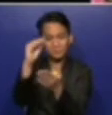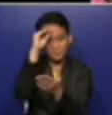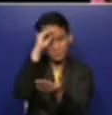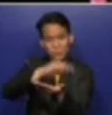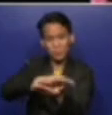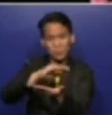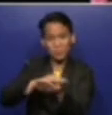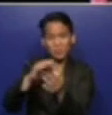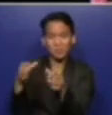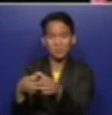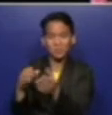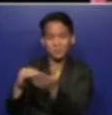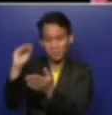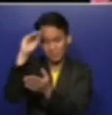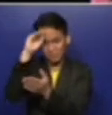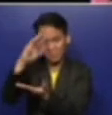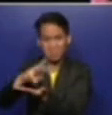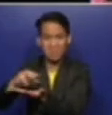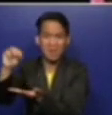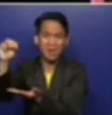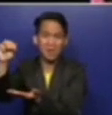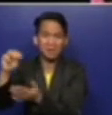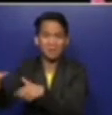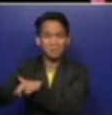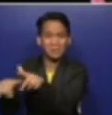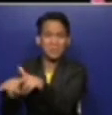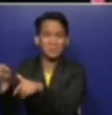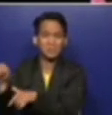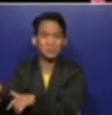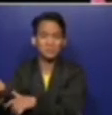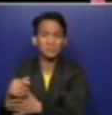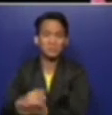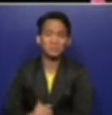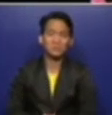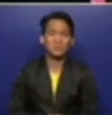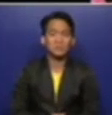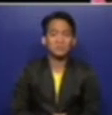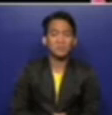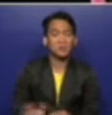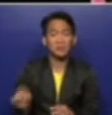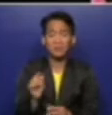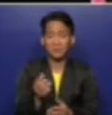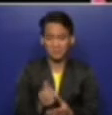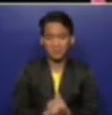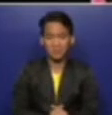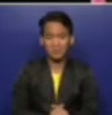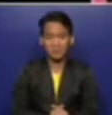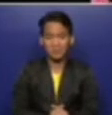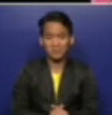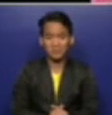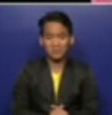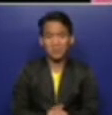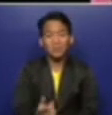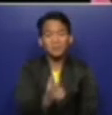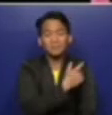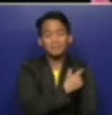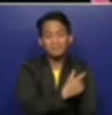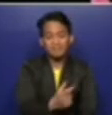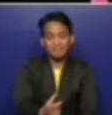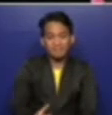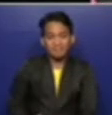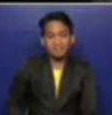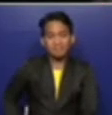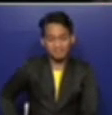ร้องตามจังหวัดต่างๆนะครับที่เป็นเครือข่ายเนี่ยเขาเลยบอกว่าหยุดใช้สถาบันโจมตีผู้ชุมนุ